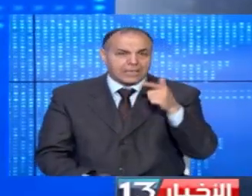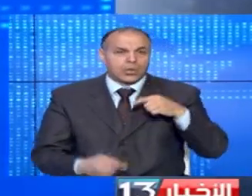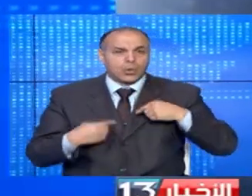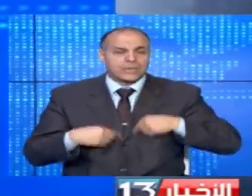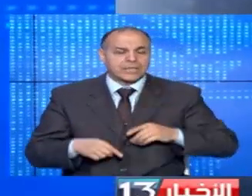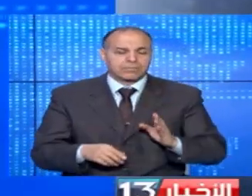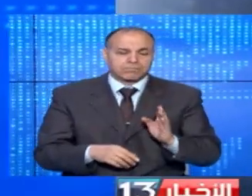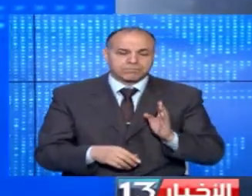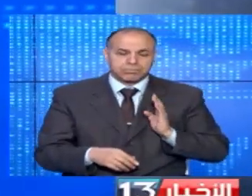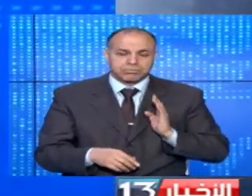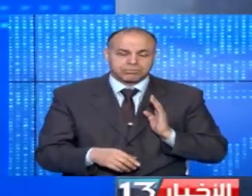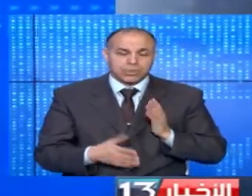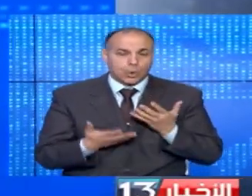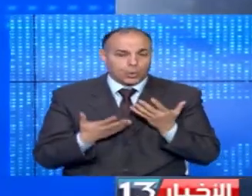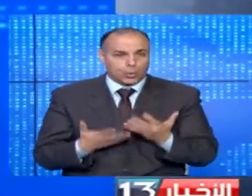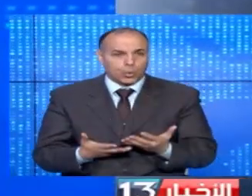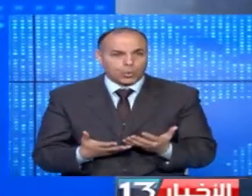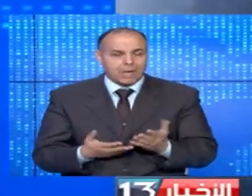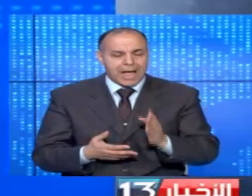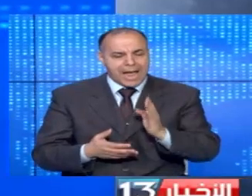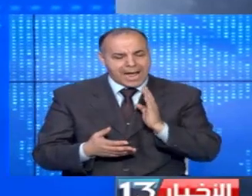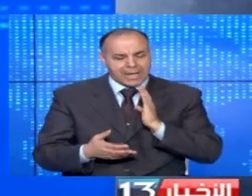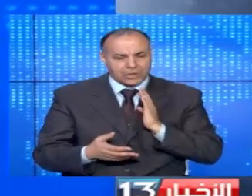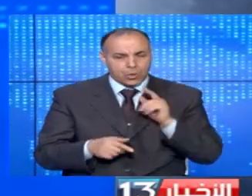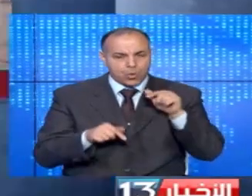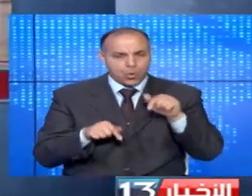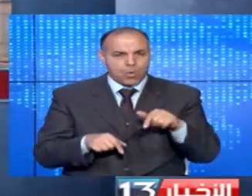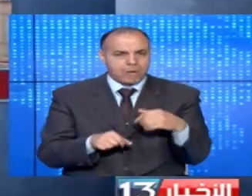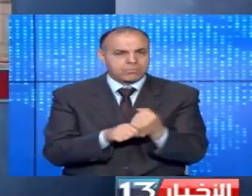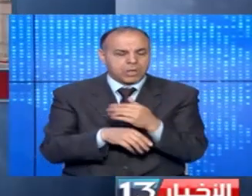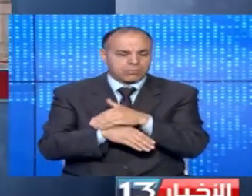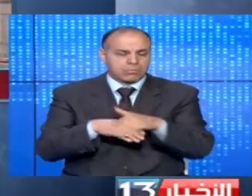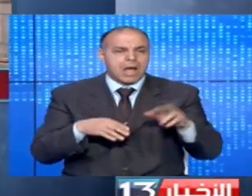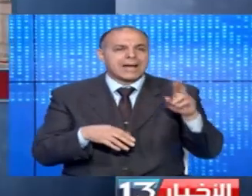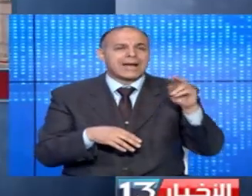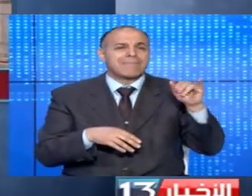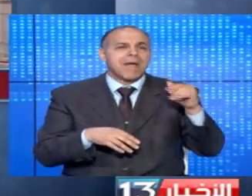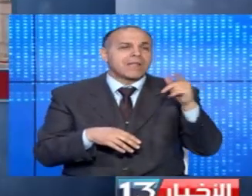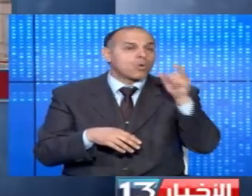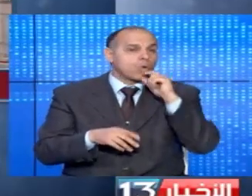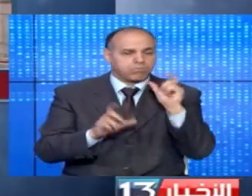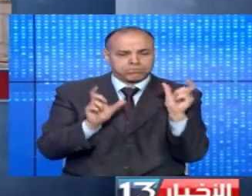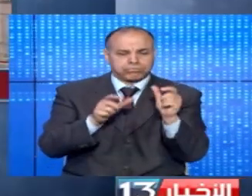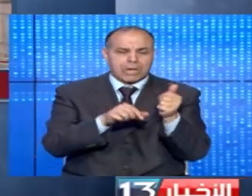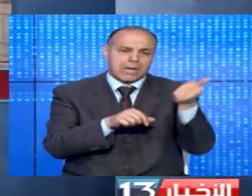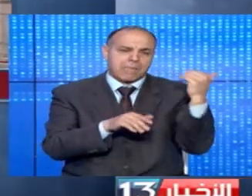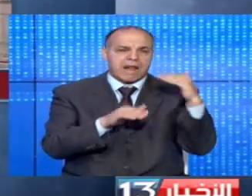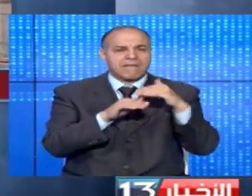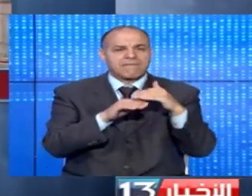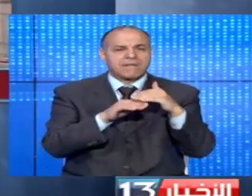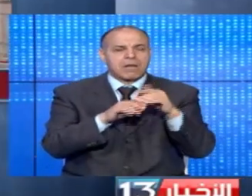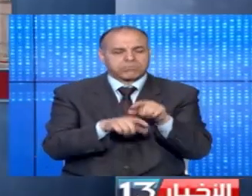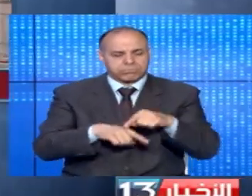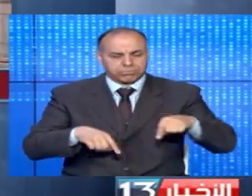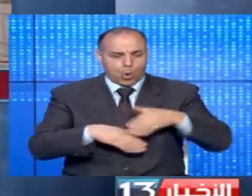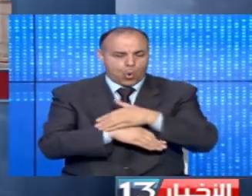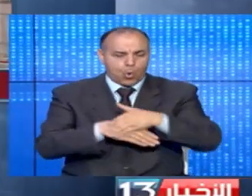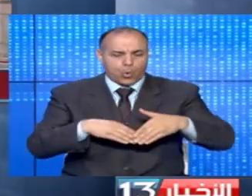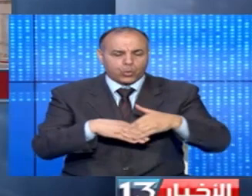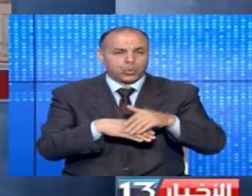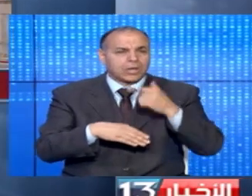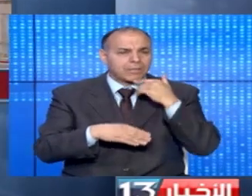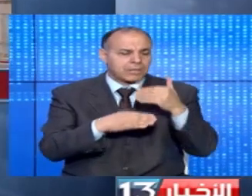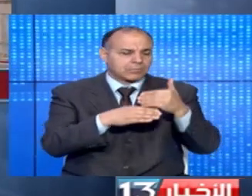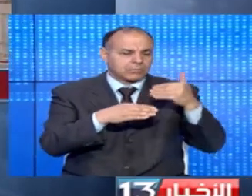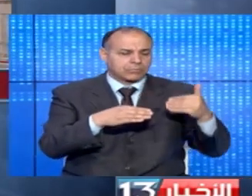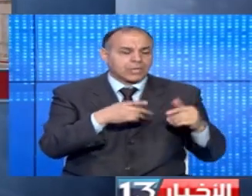الدفاع الوطنيه اليوم بان الوحدات العسكريه العامله برودي قد اوقفت مساء امس داخل المنطقه الحدوديه العازله